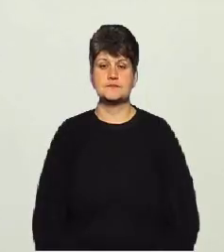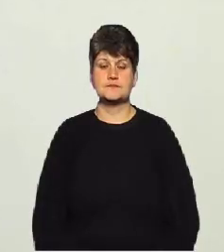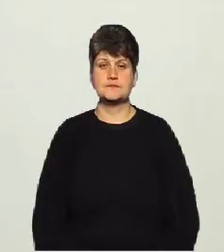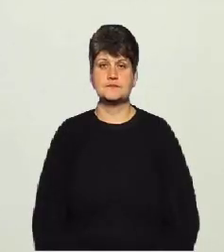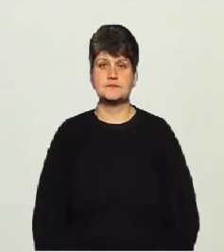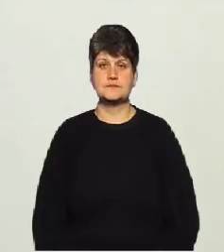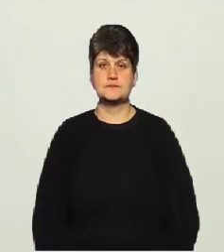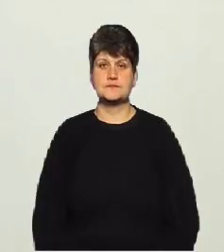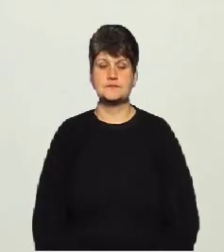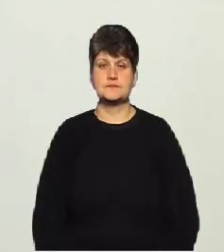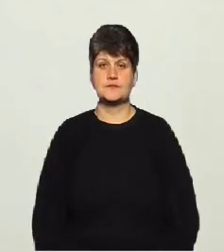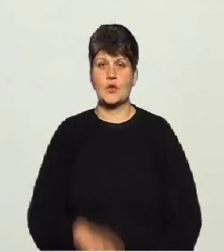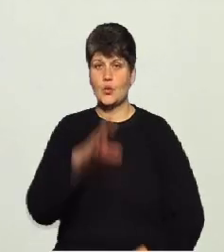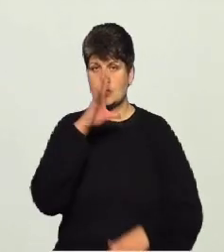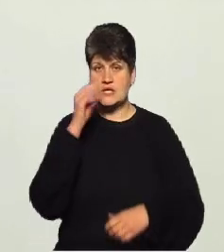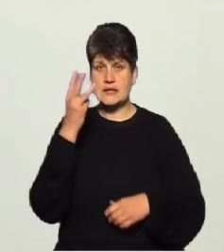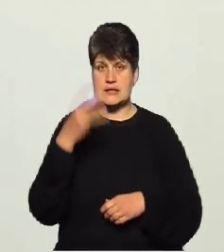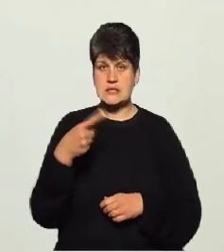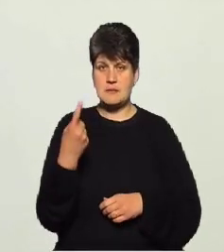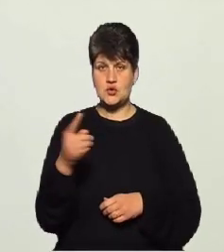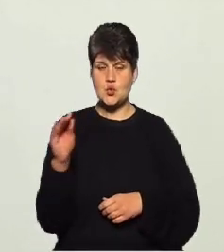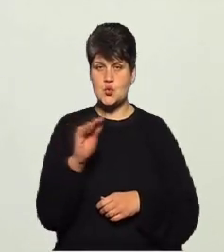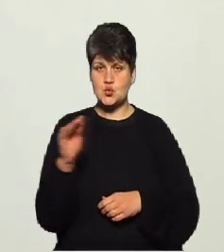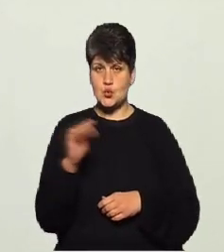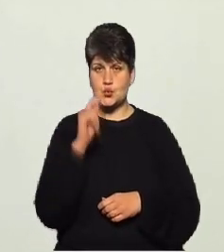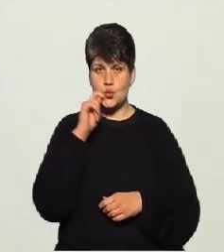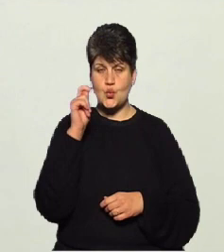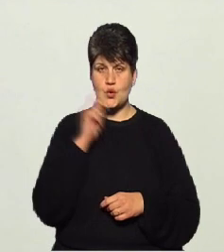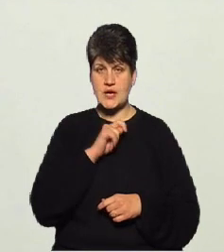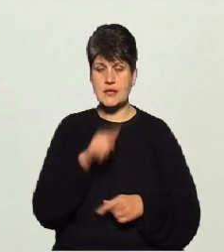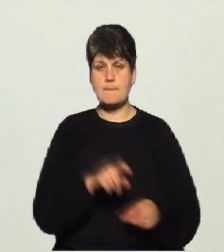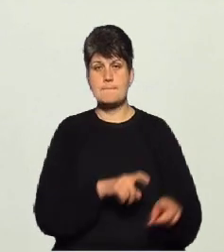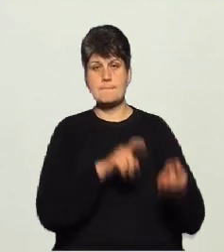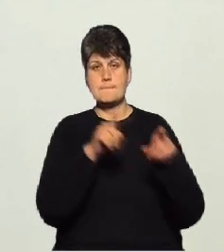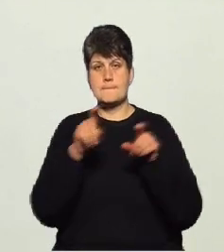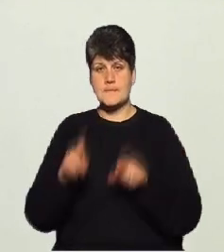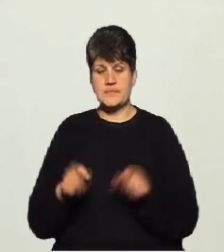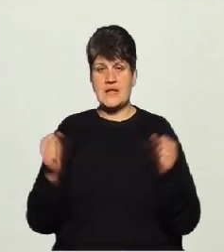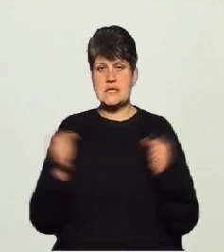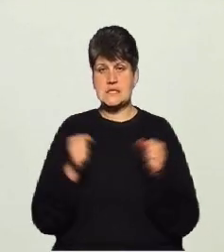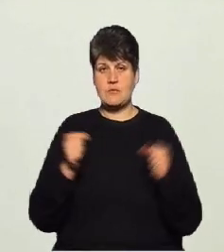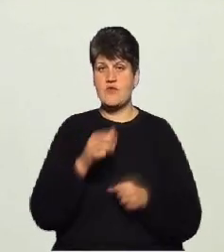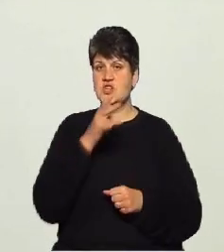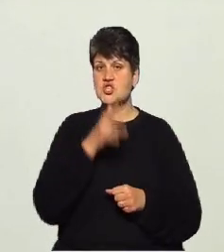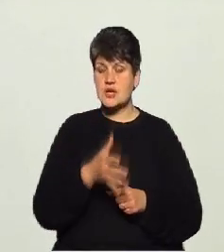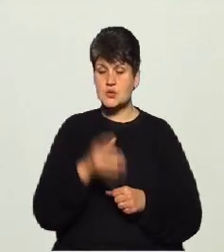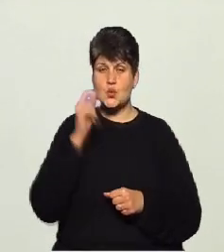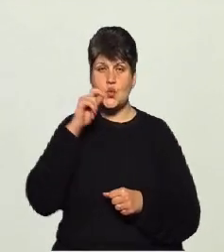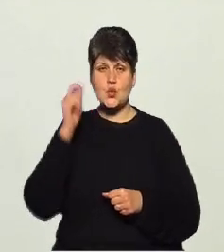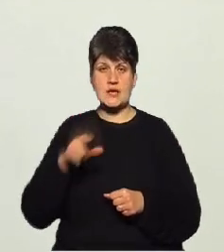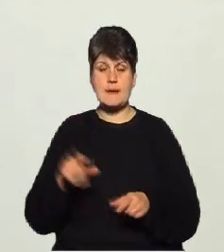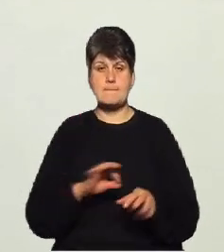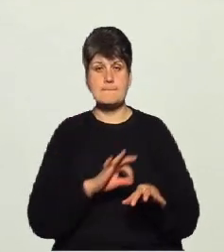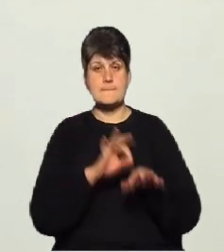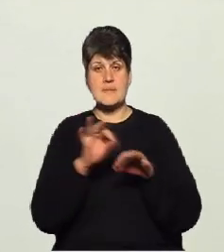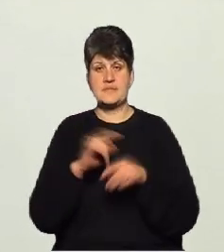У ніч на 31 жовтня Україна традиційно переходить на зимовий час. Українці переводять стрілки годинників уже